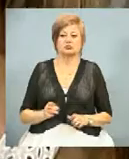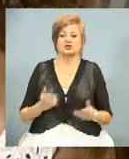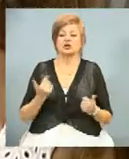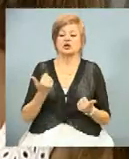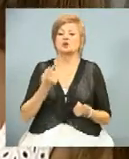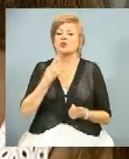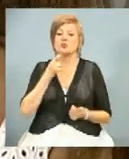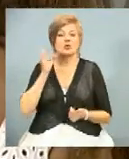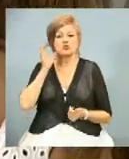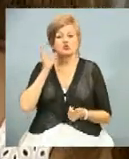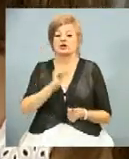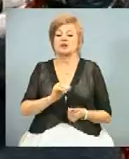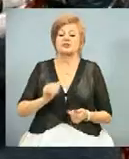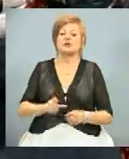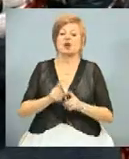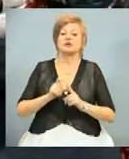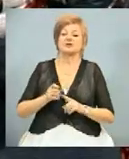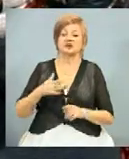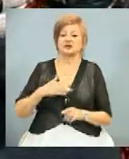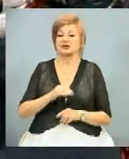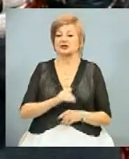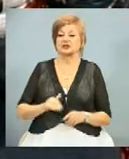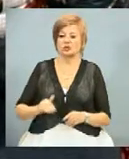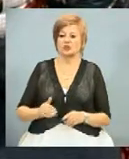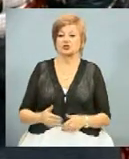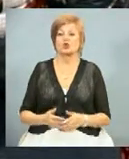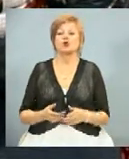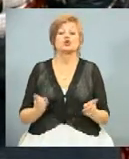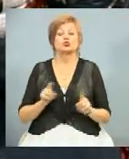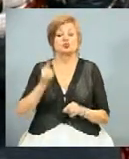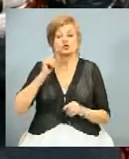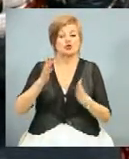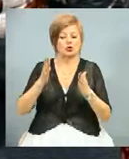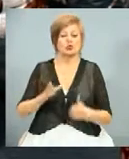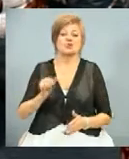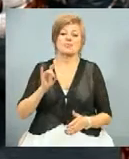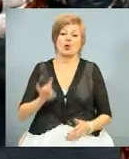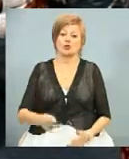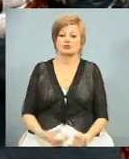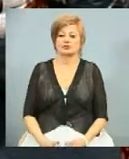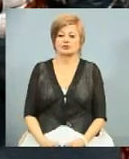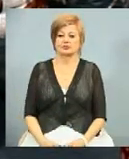просто зараз послухаємо відповіді наших маленьких чомучок, що вони знають про саперів.